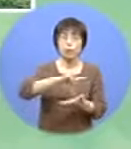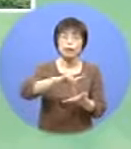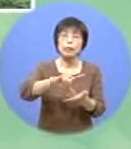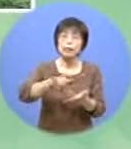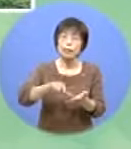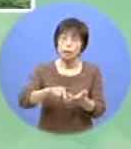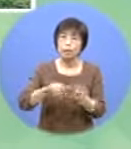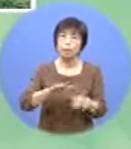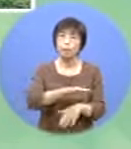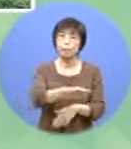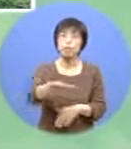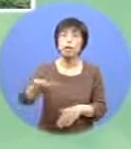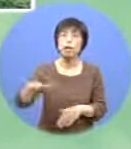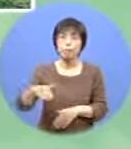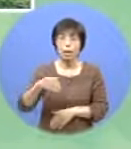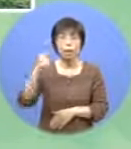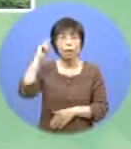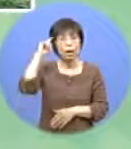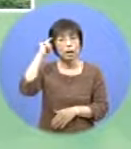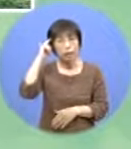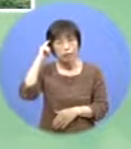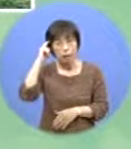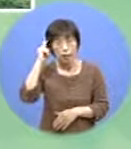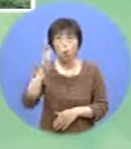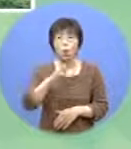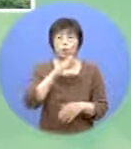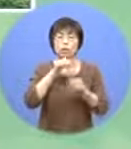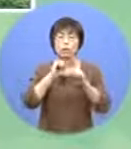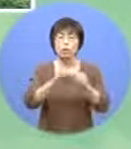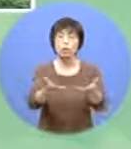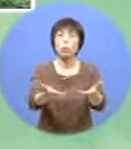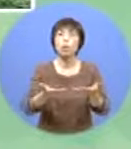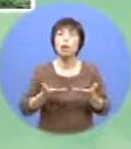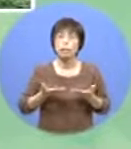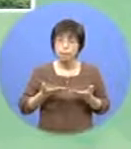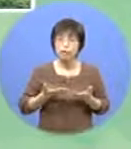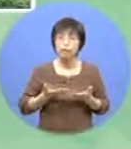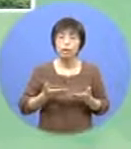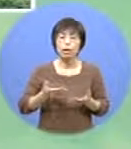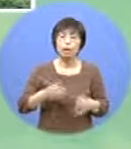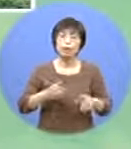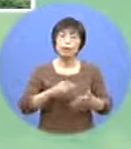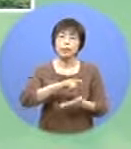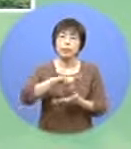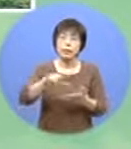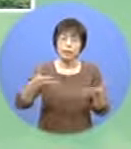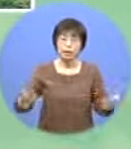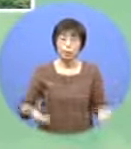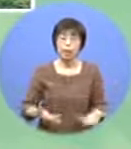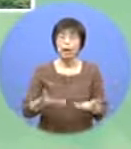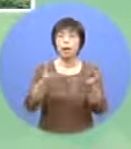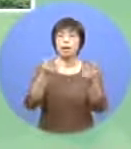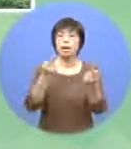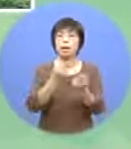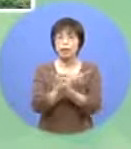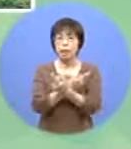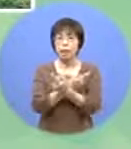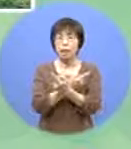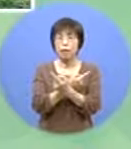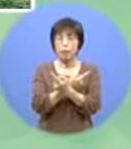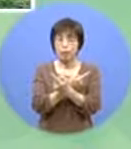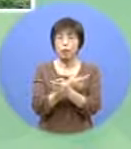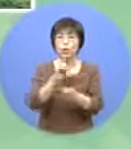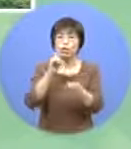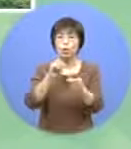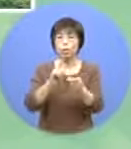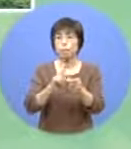のいろいろなアイデアを実行していただいて、地域の活性化につなげていっていただきたいと、